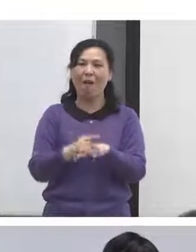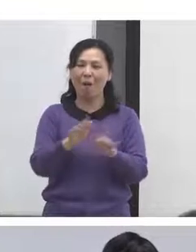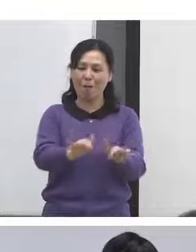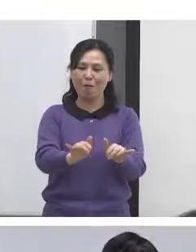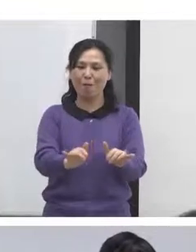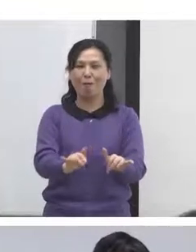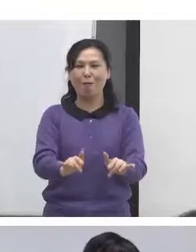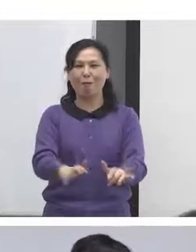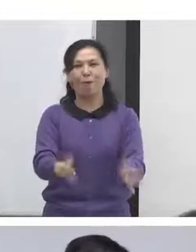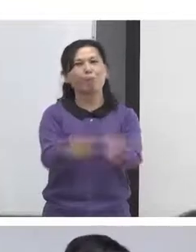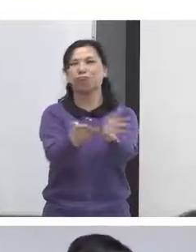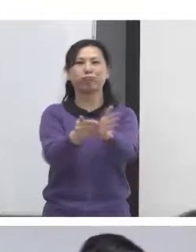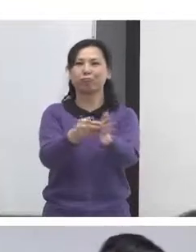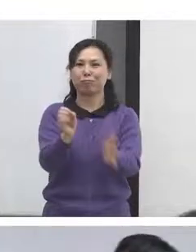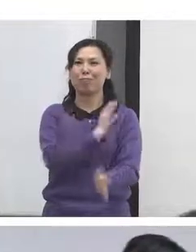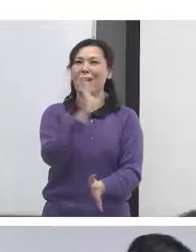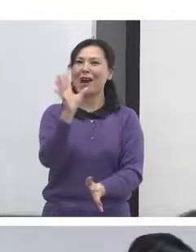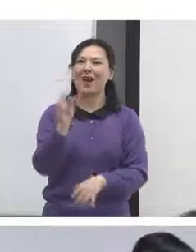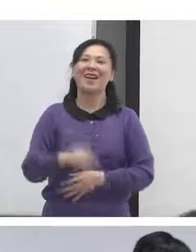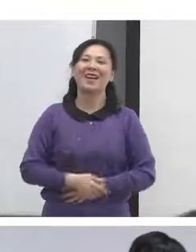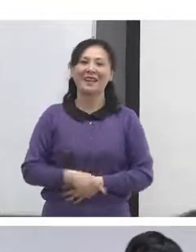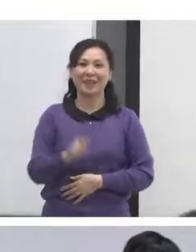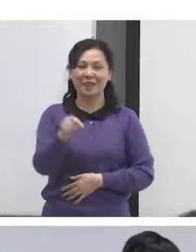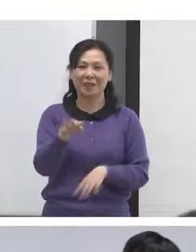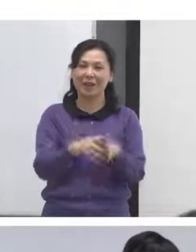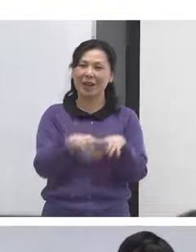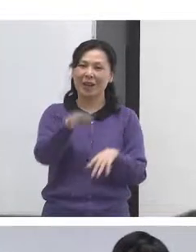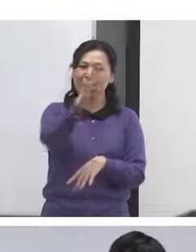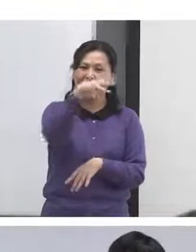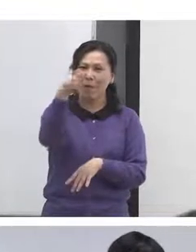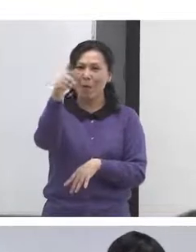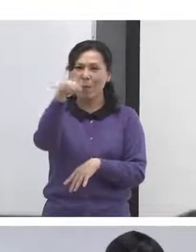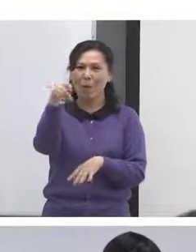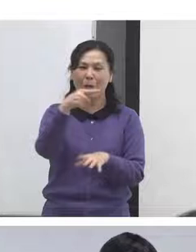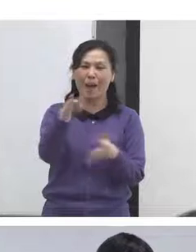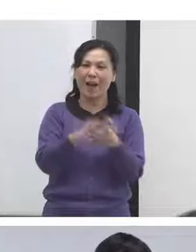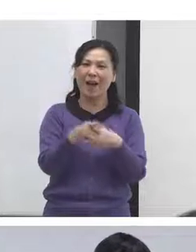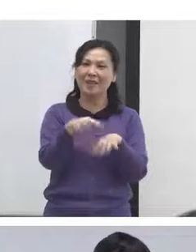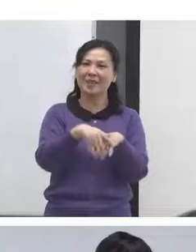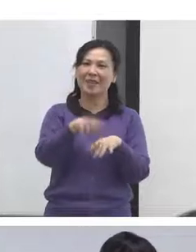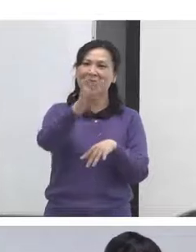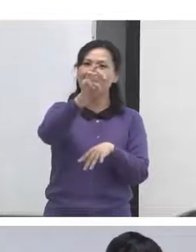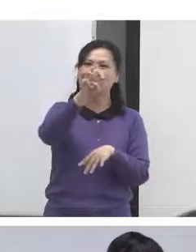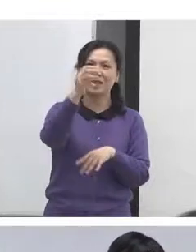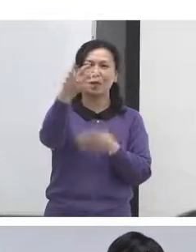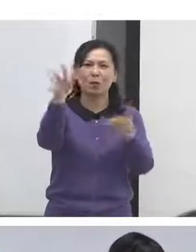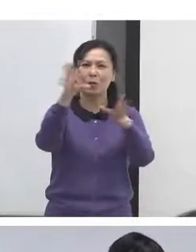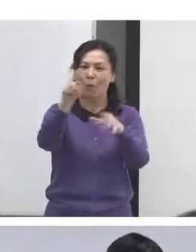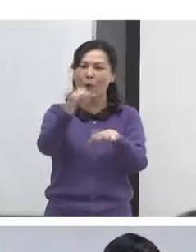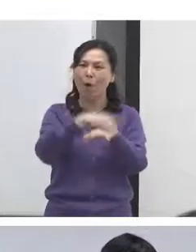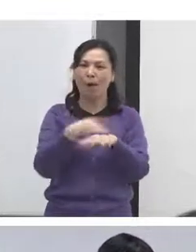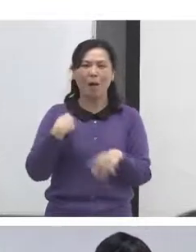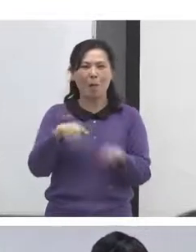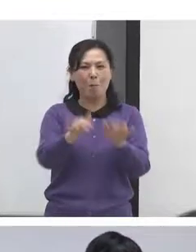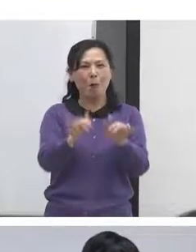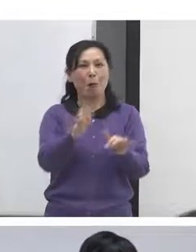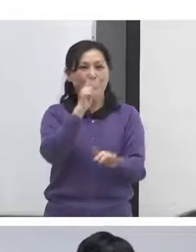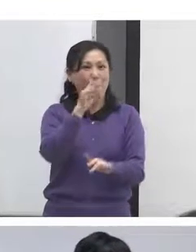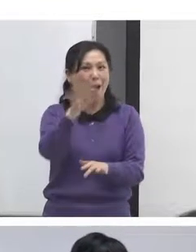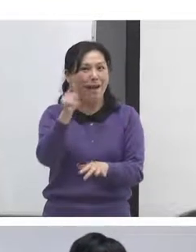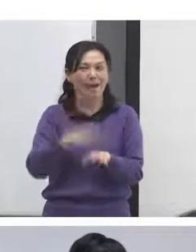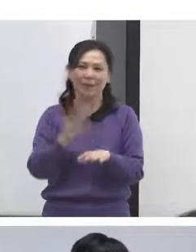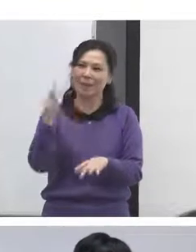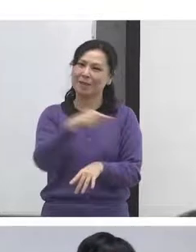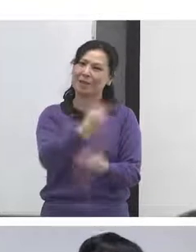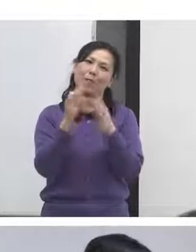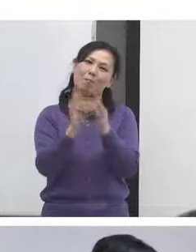完了。而且打完就算了，就是因为30几万格，其实有的人会不小心打错，然后但是乡民们打的还是欲罢不能，所以过来一个礼